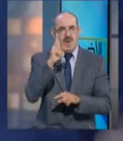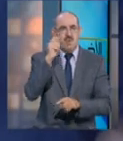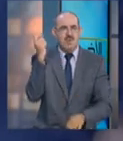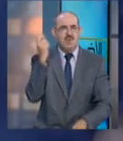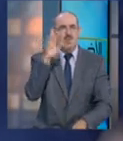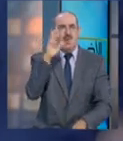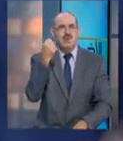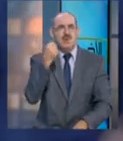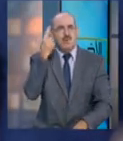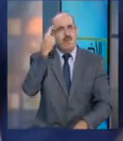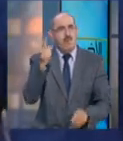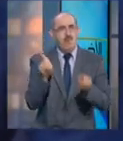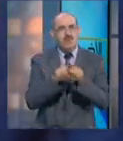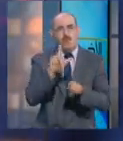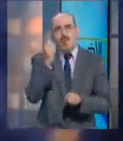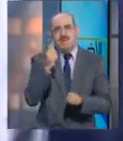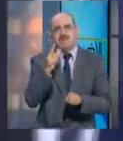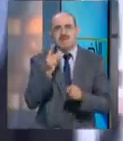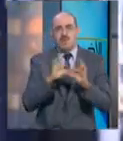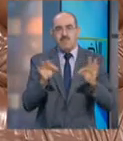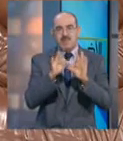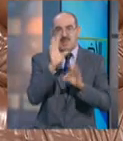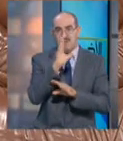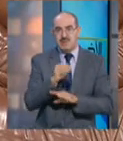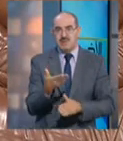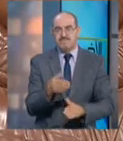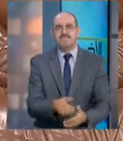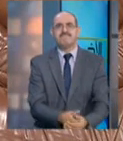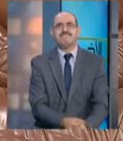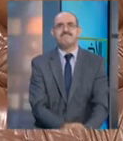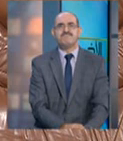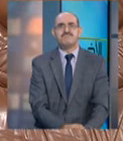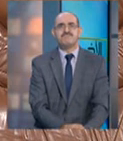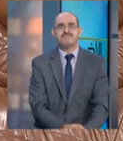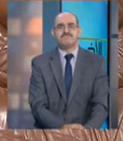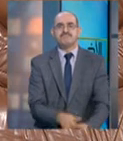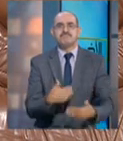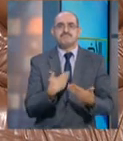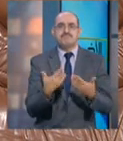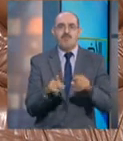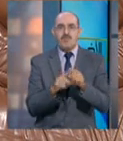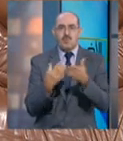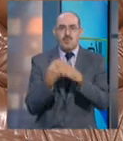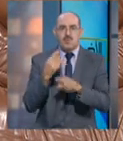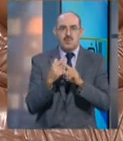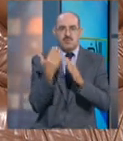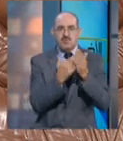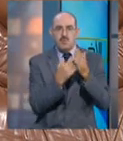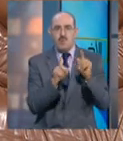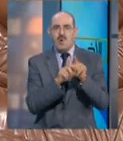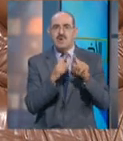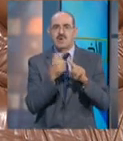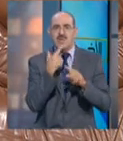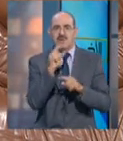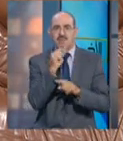المصير إلى جانب دول إفريقية أخرى. منذ اندلاع الكفاح المسلح من جديد يوم 13 نوفمبر